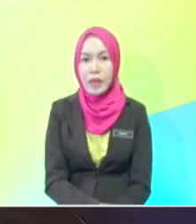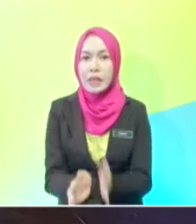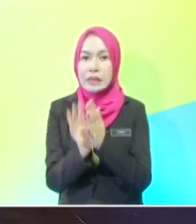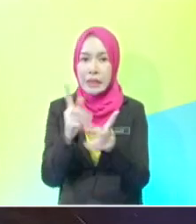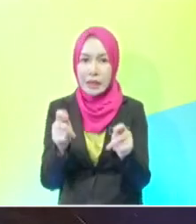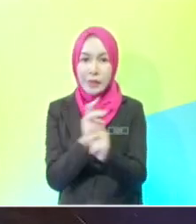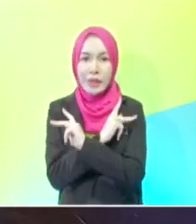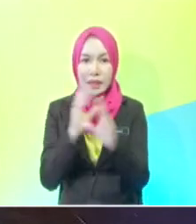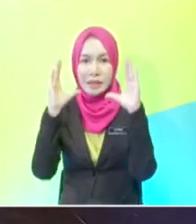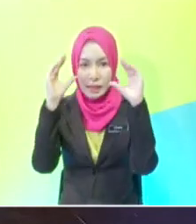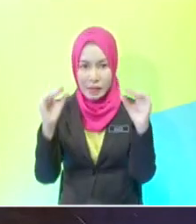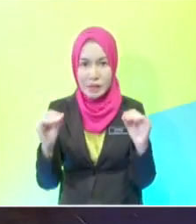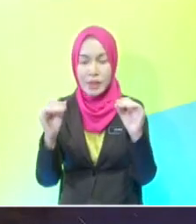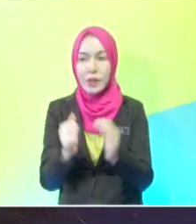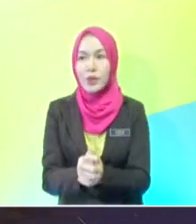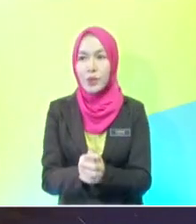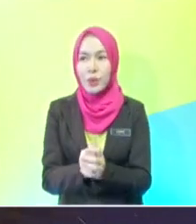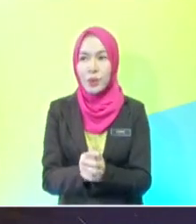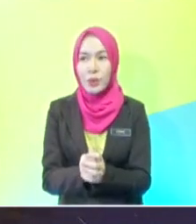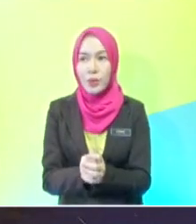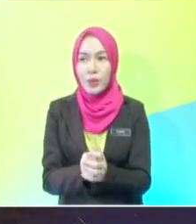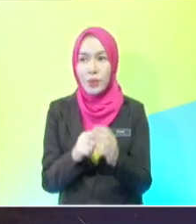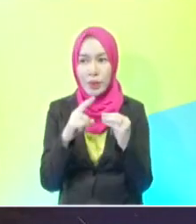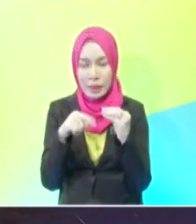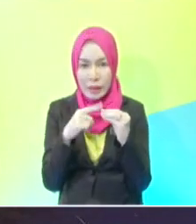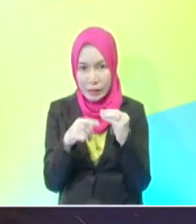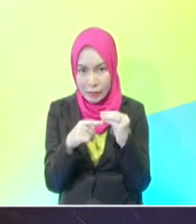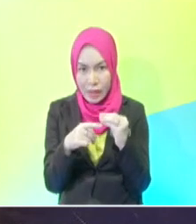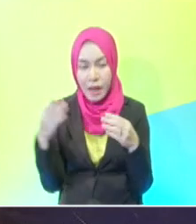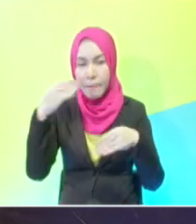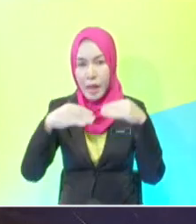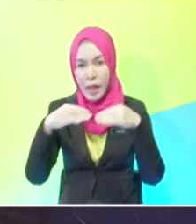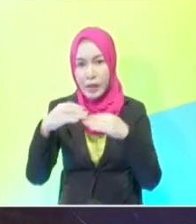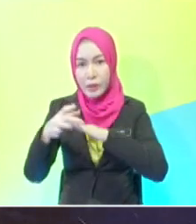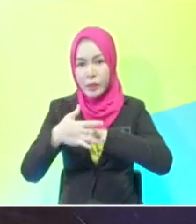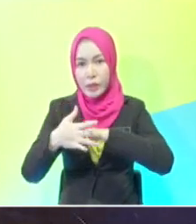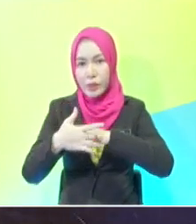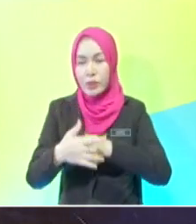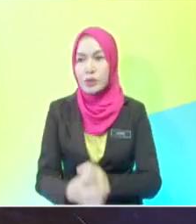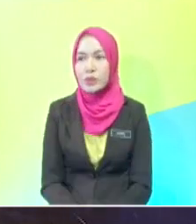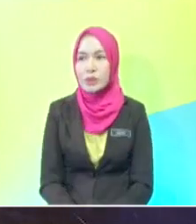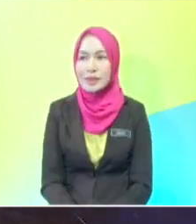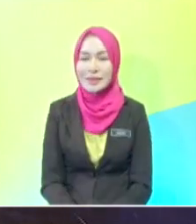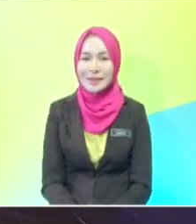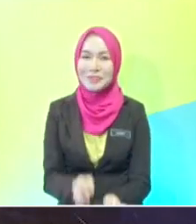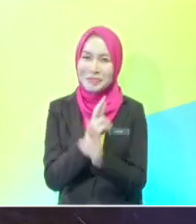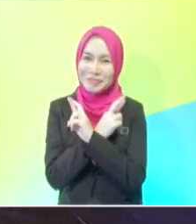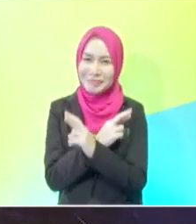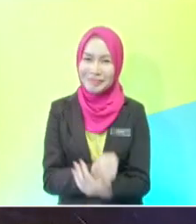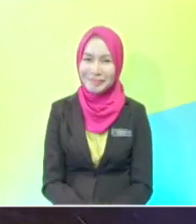dengan bioteknologi yang bermaksud teknologi untuk menghasilkan produk biologi Oke kita coba